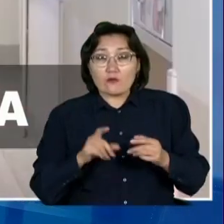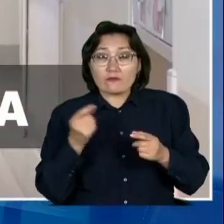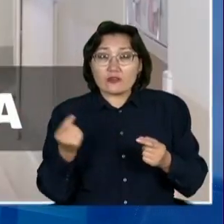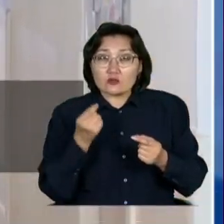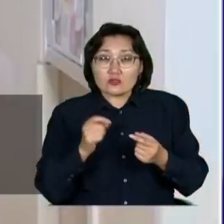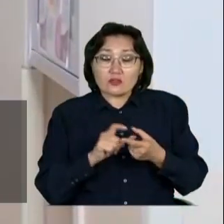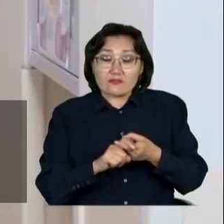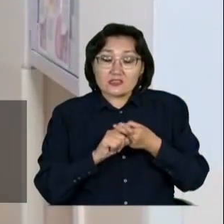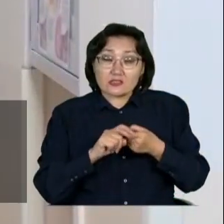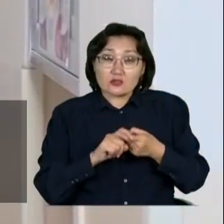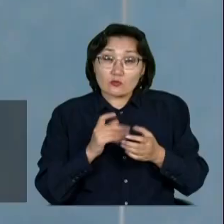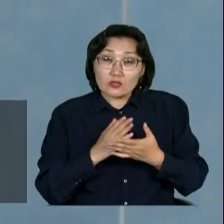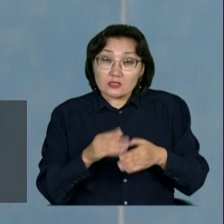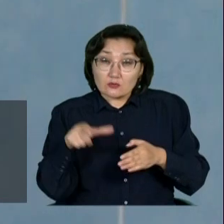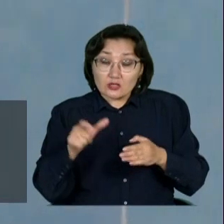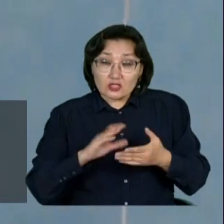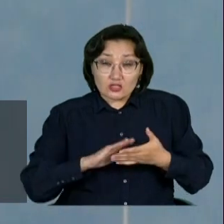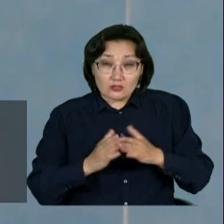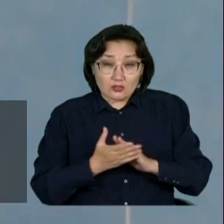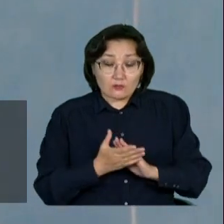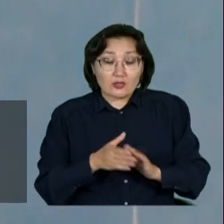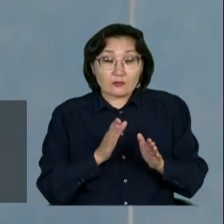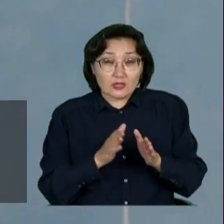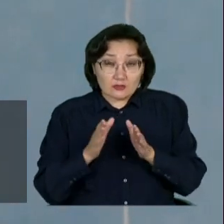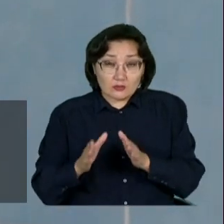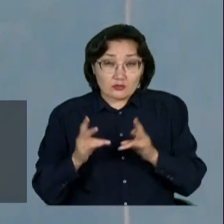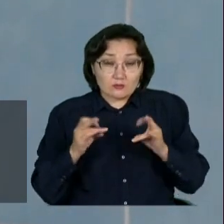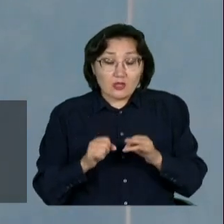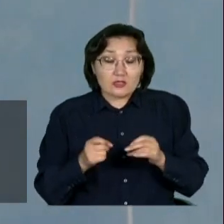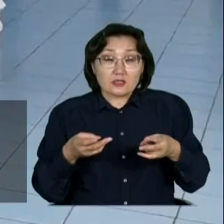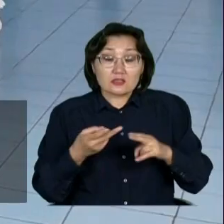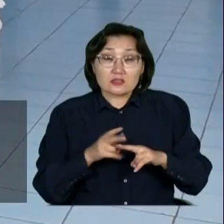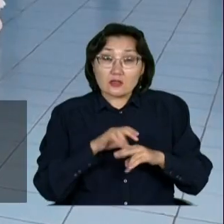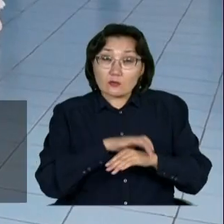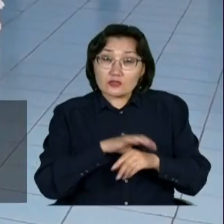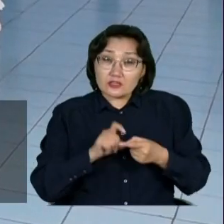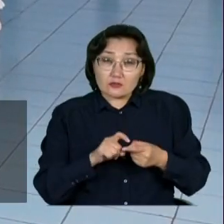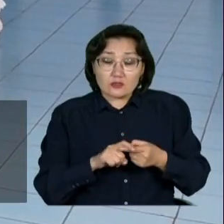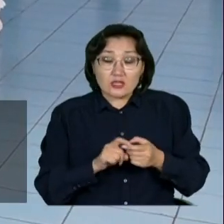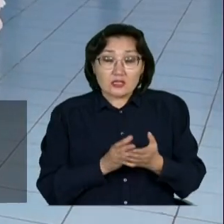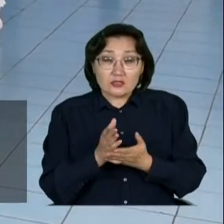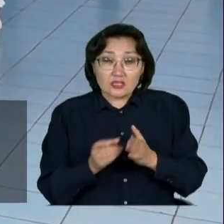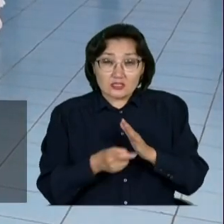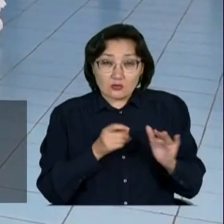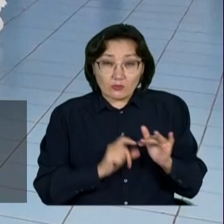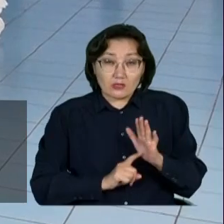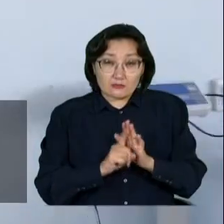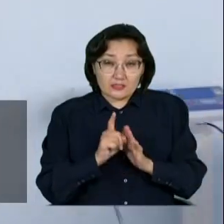инфекцияны жұқтырған. Қазір азаматтардың жағдайлары бір қалыпты. Аталған оқиғаға қатысты қызметтік тергеу басталды.